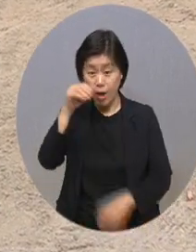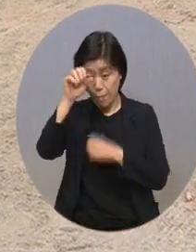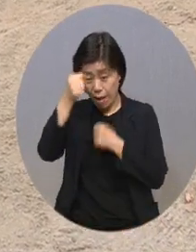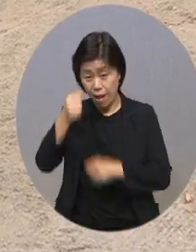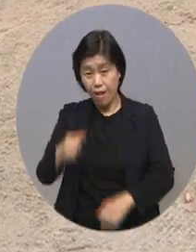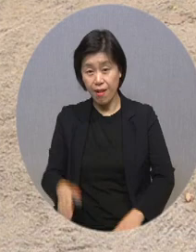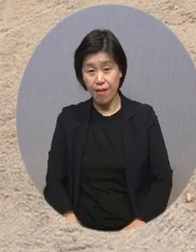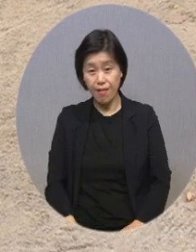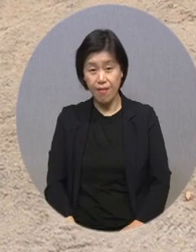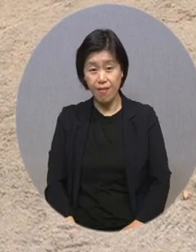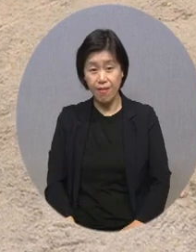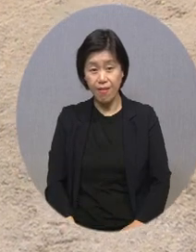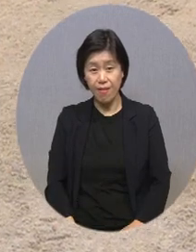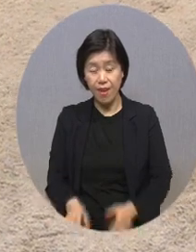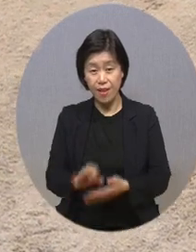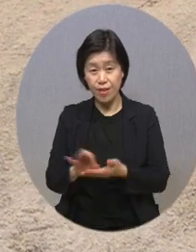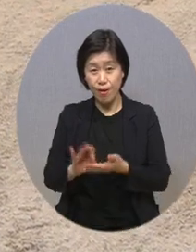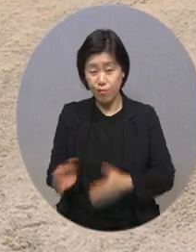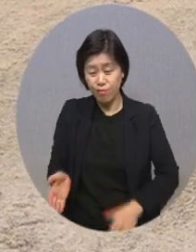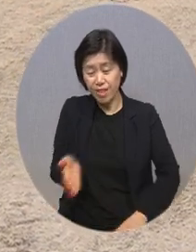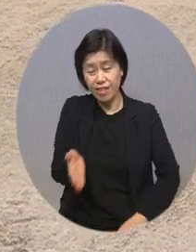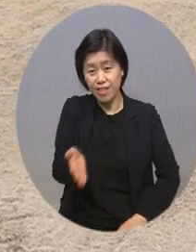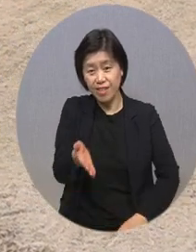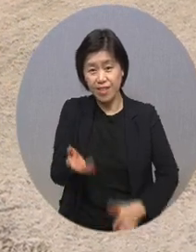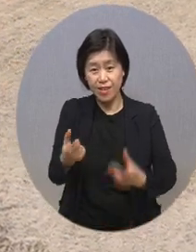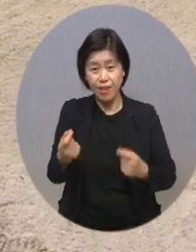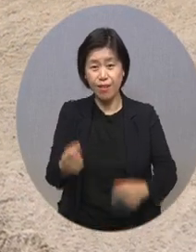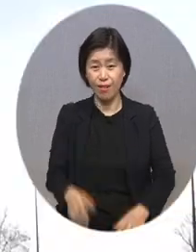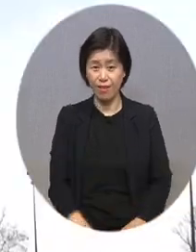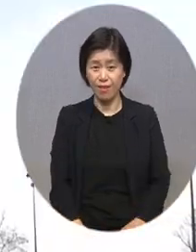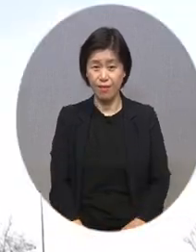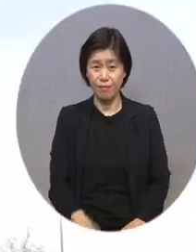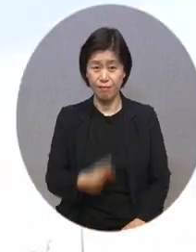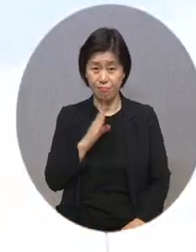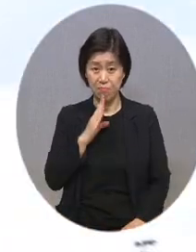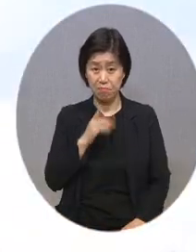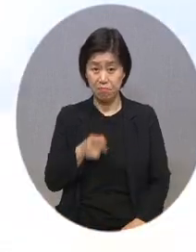하면서. 아니 누가 발로 밀어서 이게 언덕이 생겨서